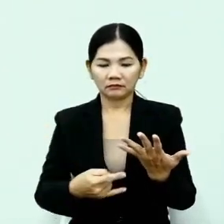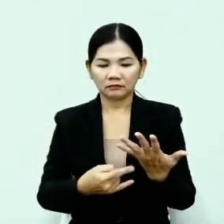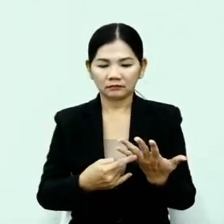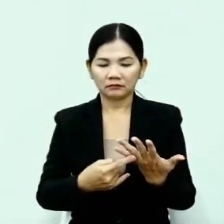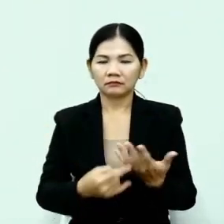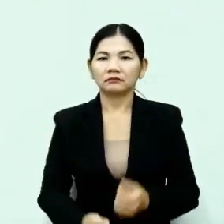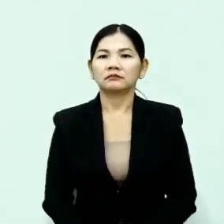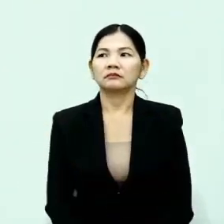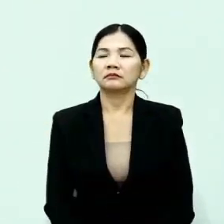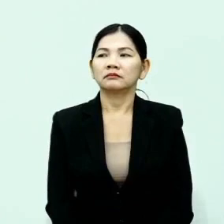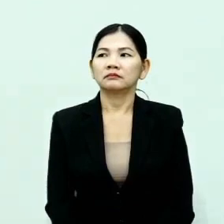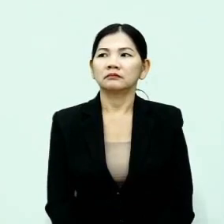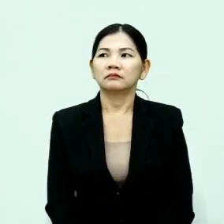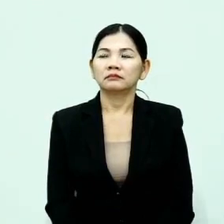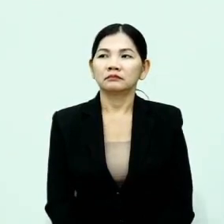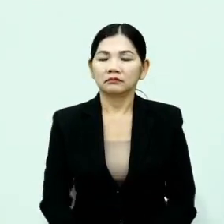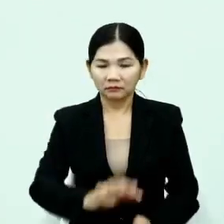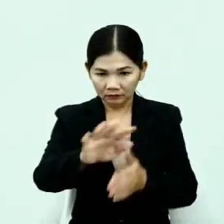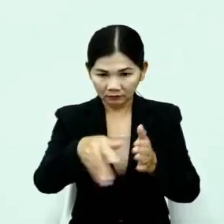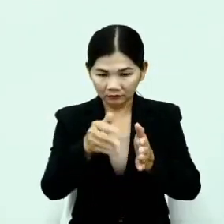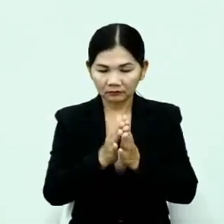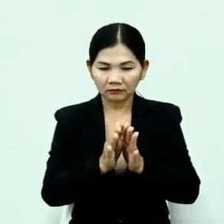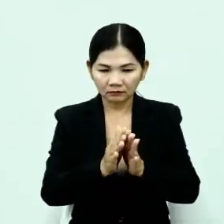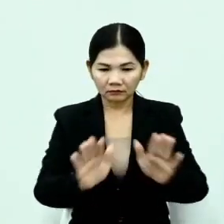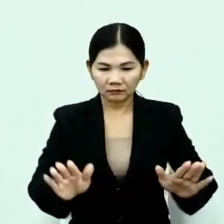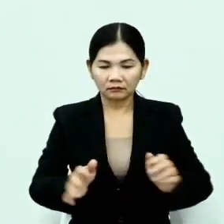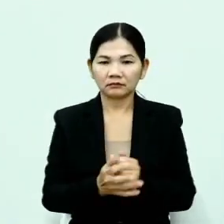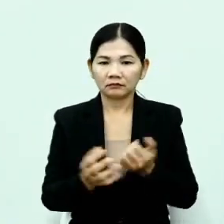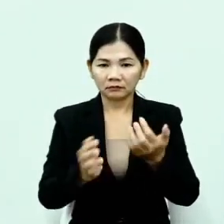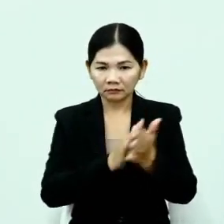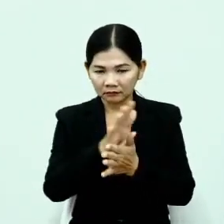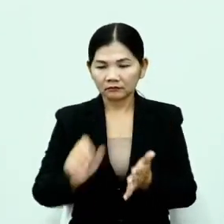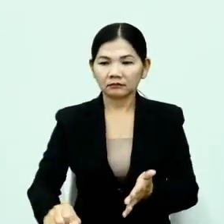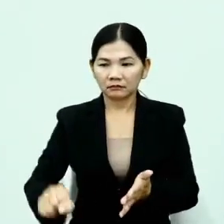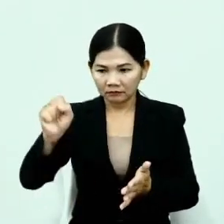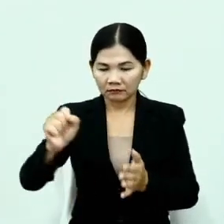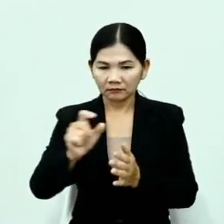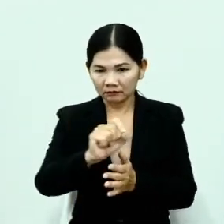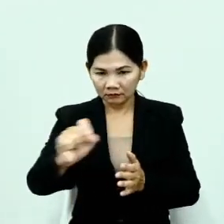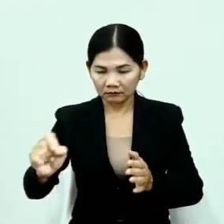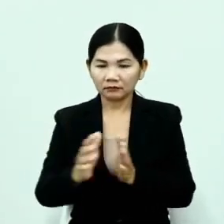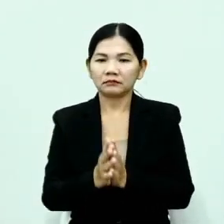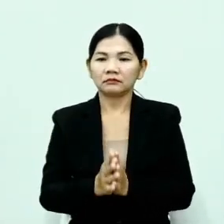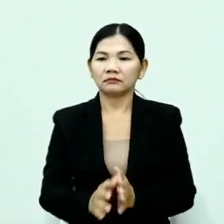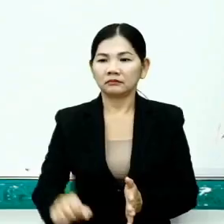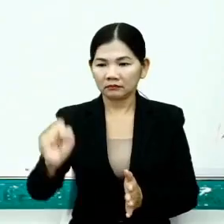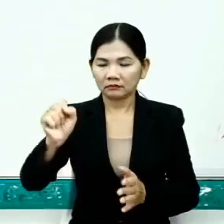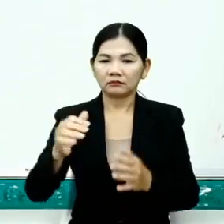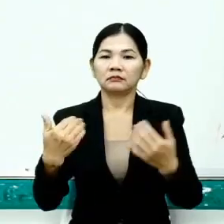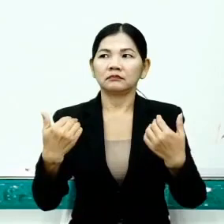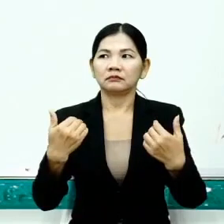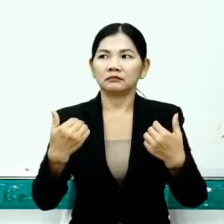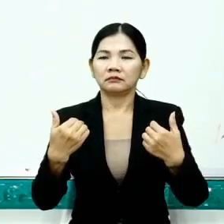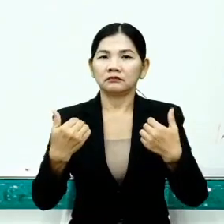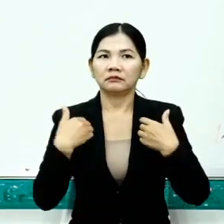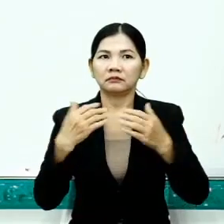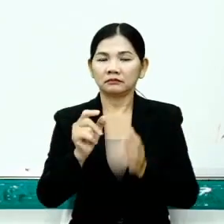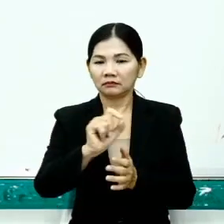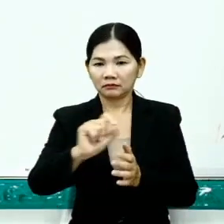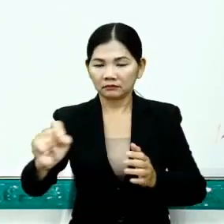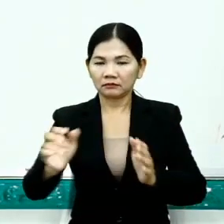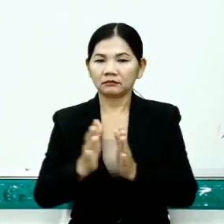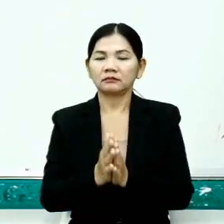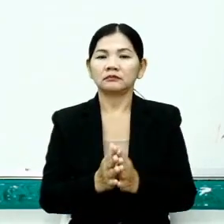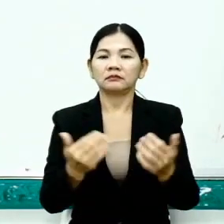ស្រៈអើអរគុណកូនកូនឥឡូវកូនកូនត្រៀមក្តារឈ្នួនកូនសរសេរនៅលើក្តារឈ្នួនអ្នកគ្រូអ្នកគ្រូសរសេរ